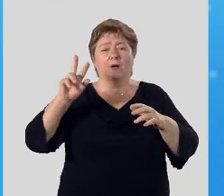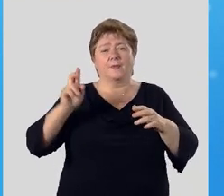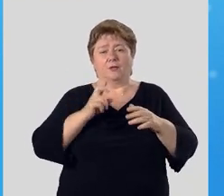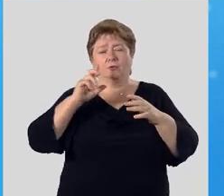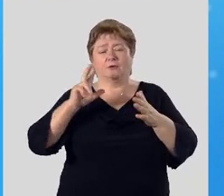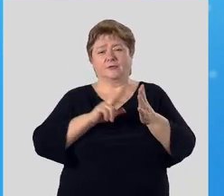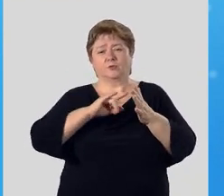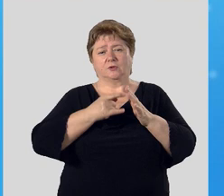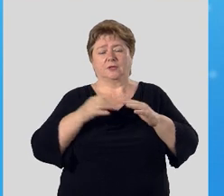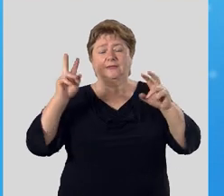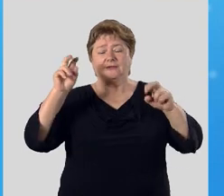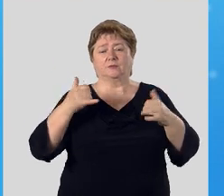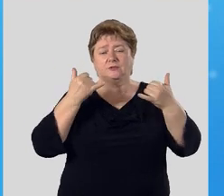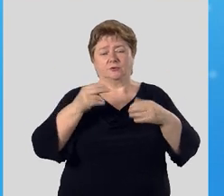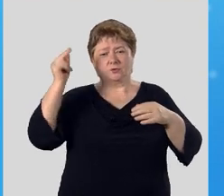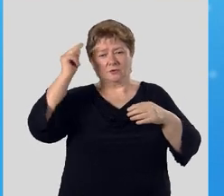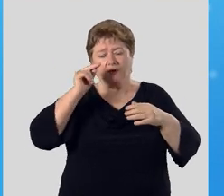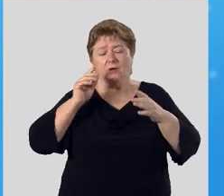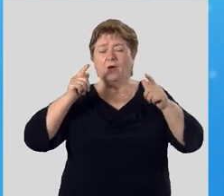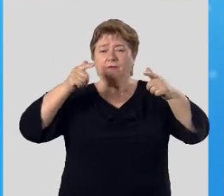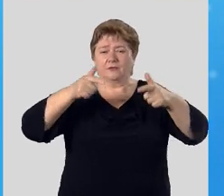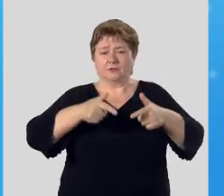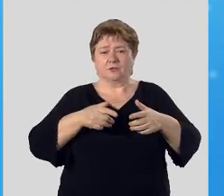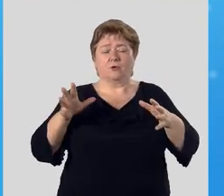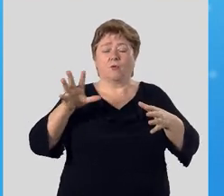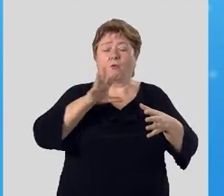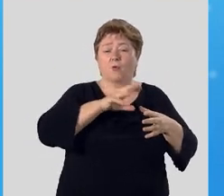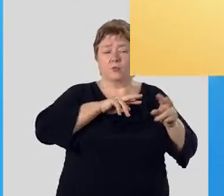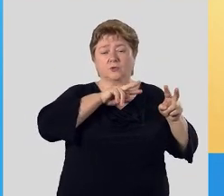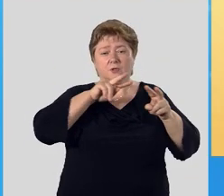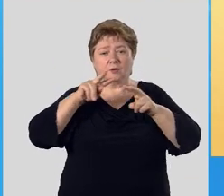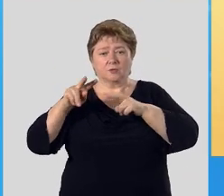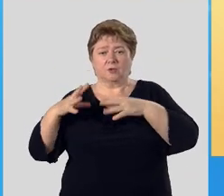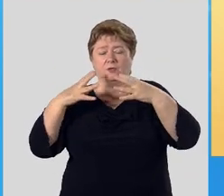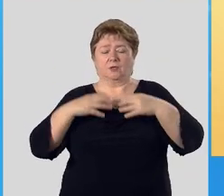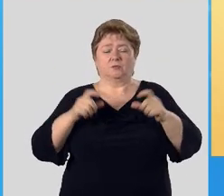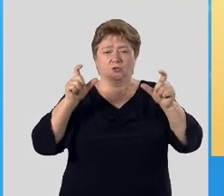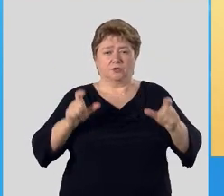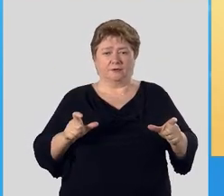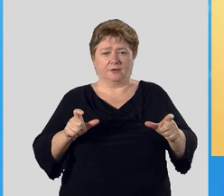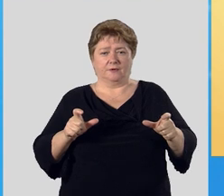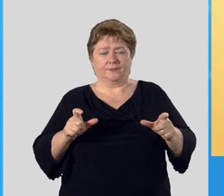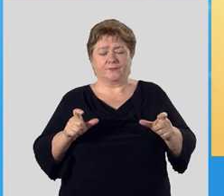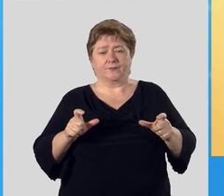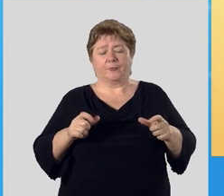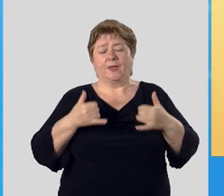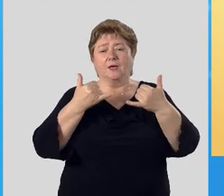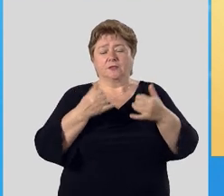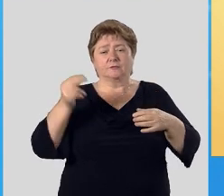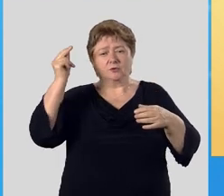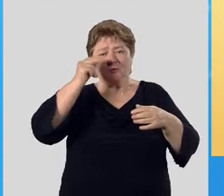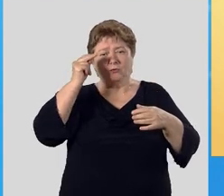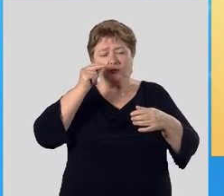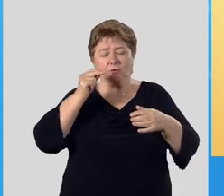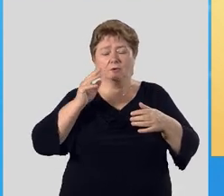класса тема нашего урока видение общий обзор организма человека сегодня на